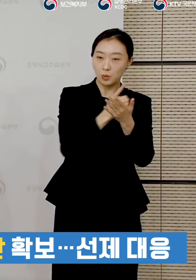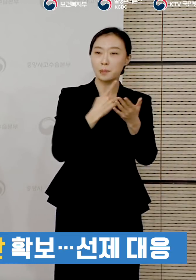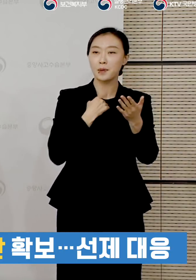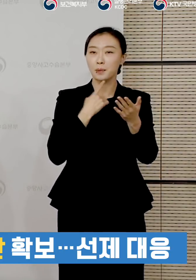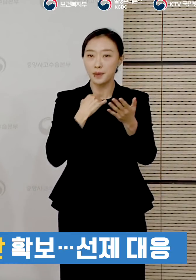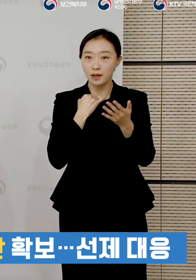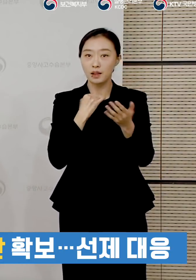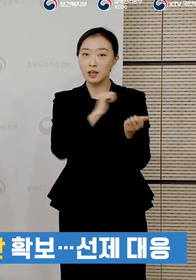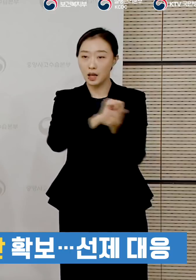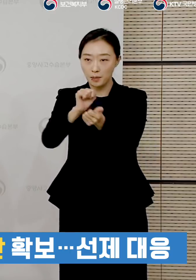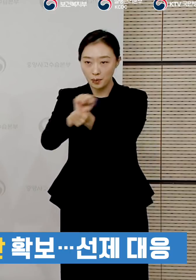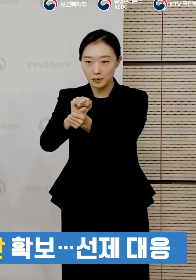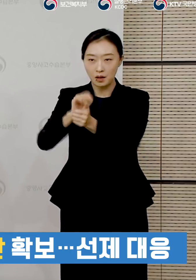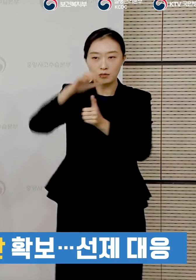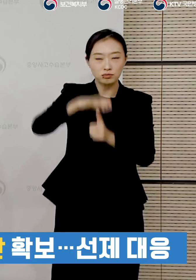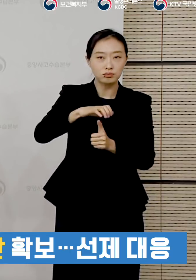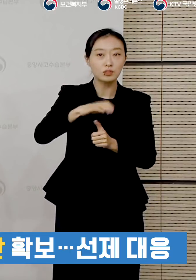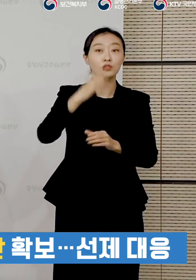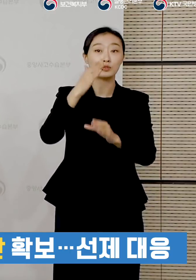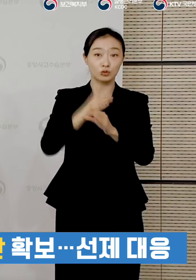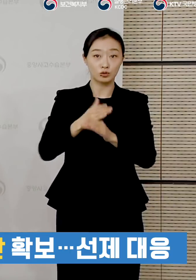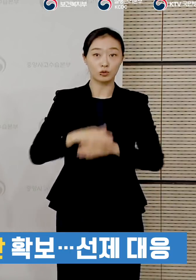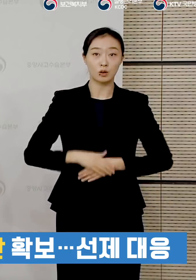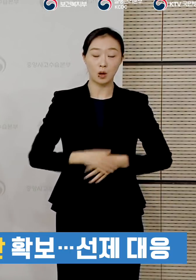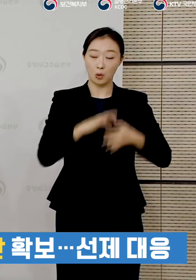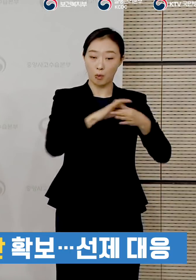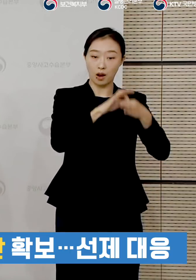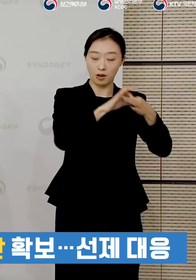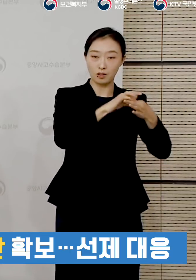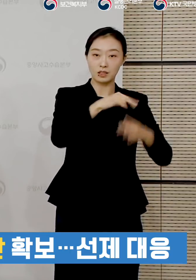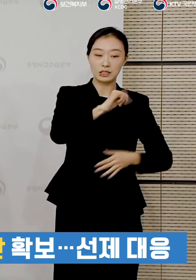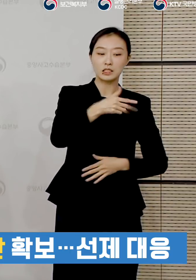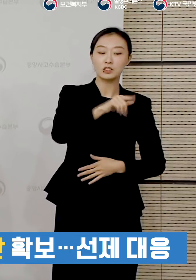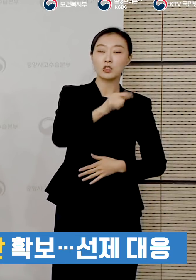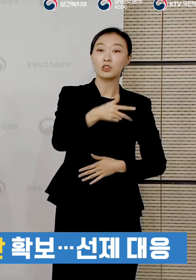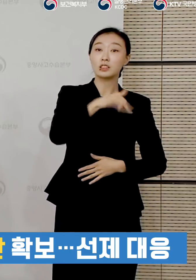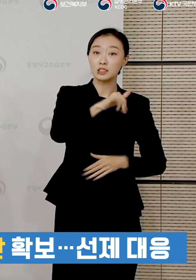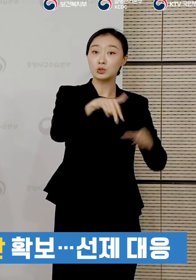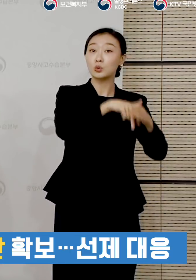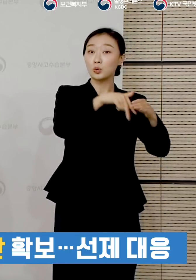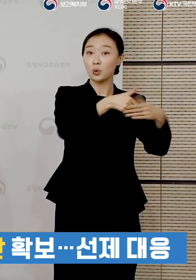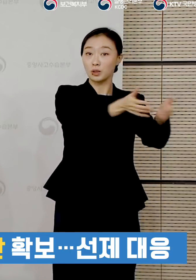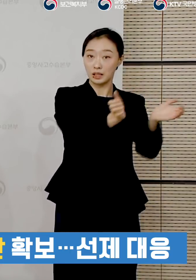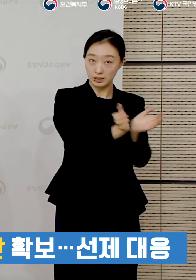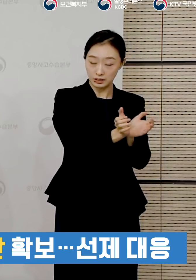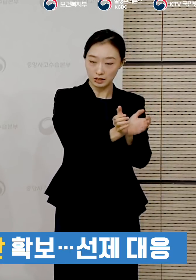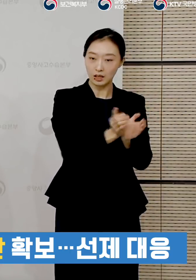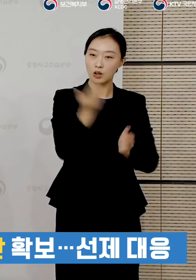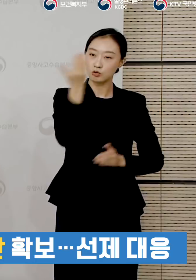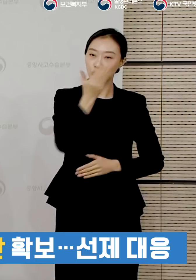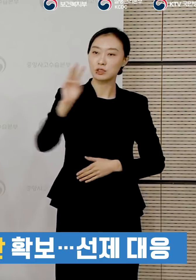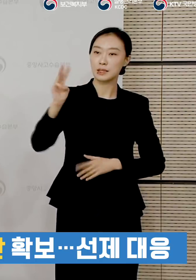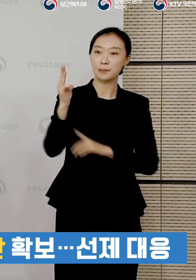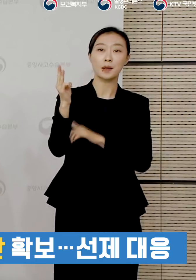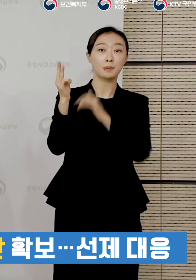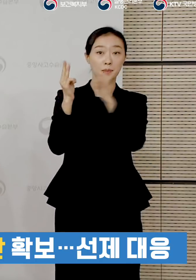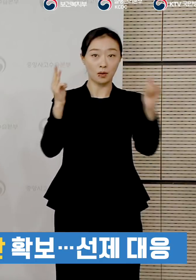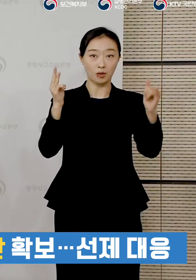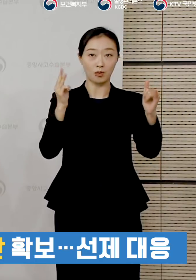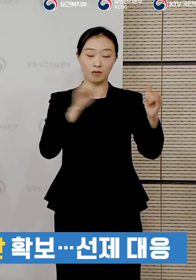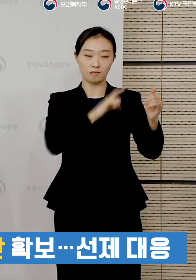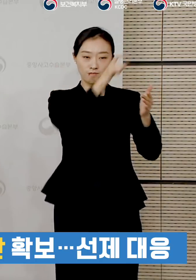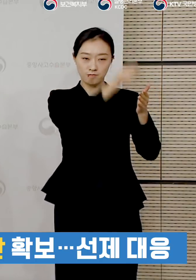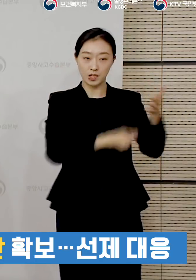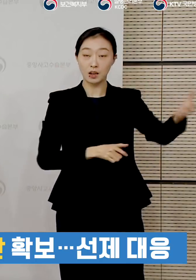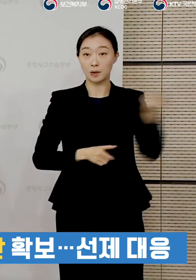있습니다. 관련 종교단체의 대구 지역 교인 약 9,300명에 대한 명단을 확보하였고